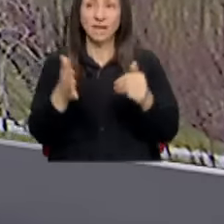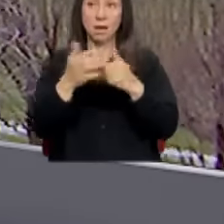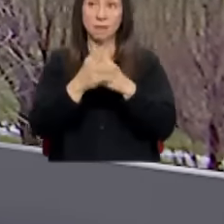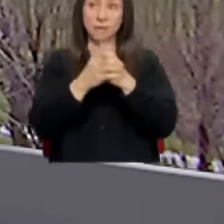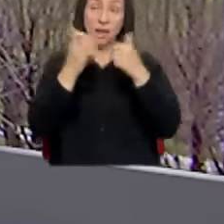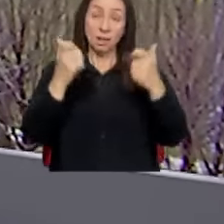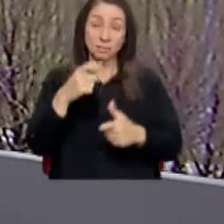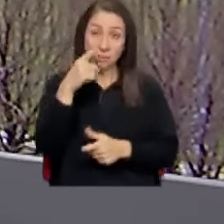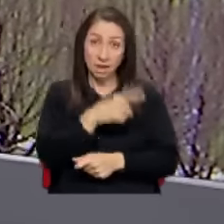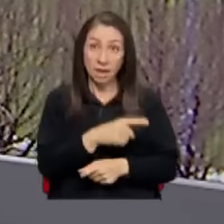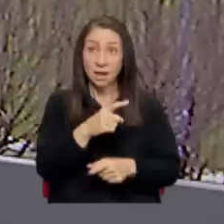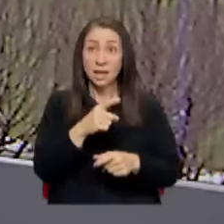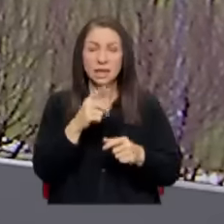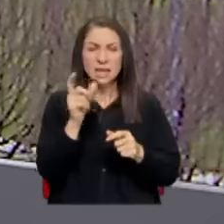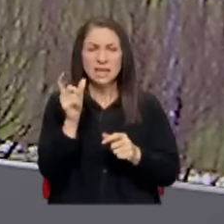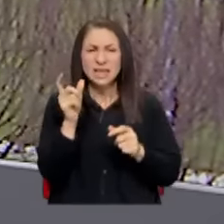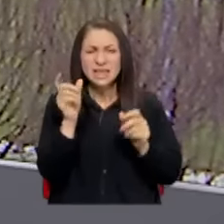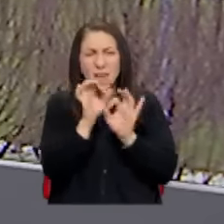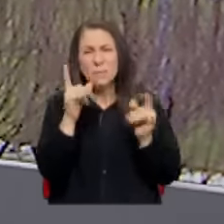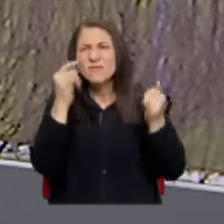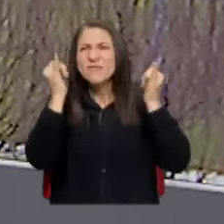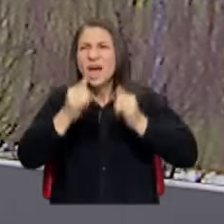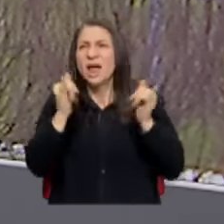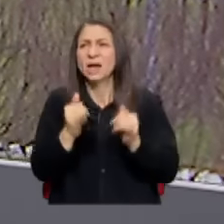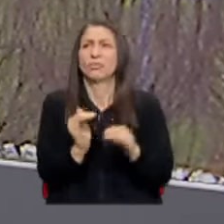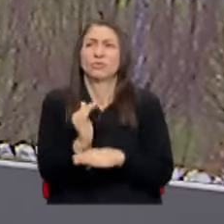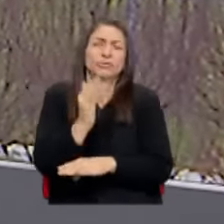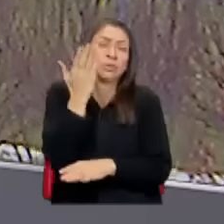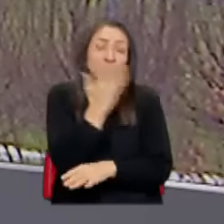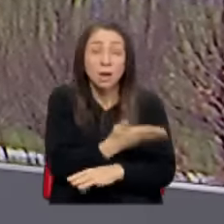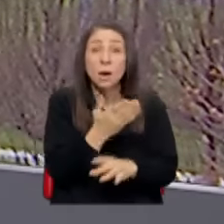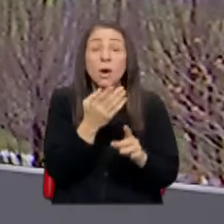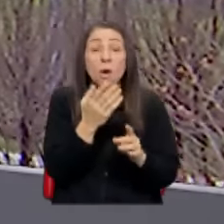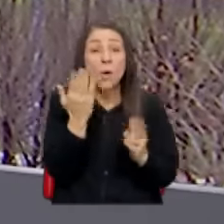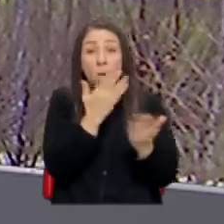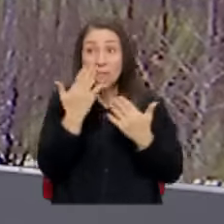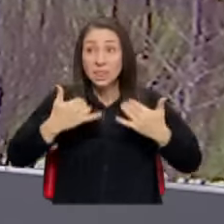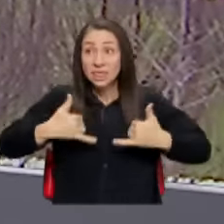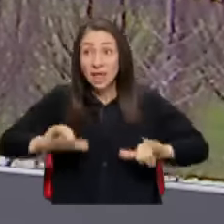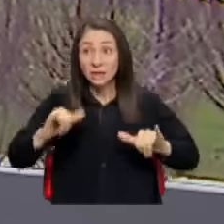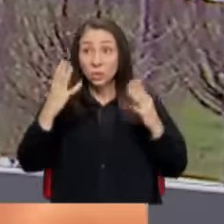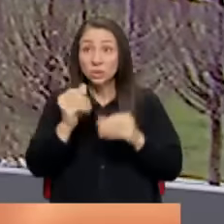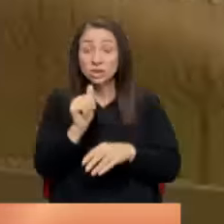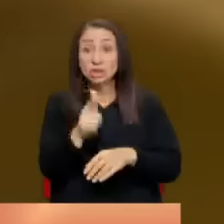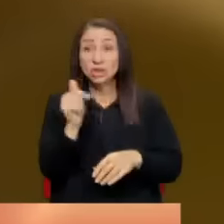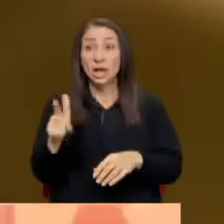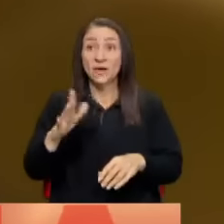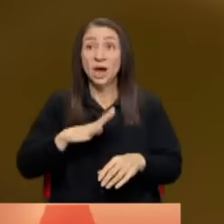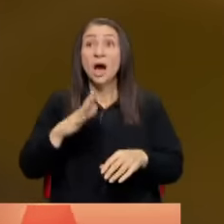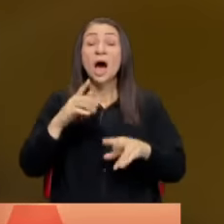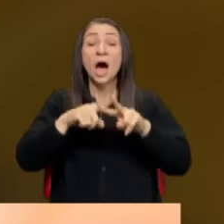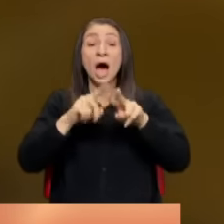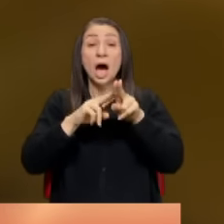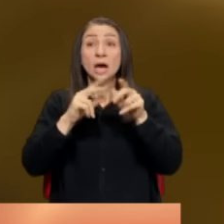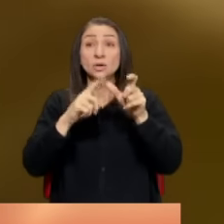Antalya'da bu arada kelimenin tam anlamıyla bir felaket yaşandı ve okulların tatil olduğu ilçeler var. Onları da söyleyelim.